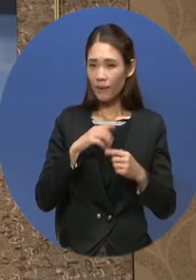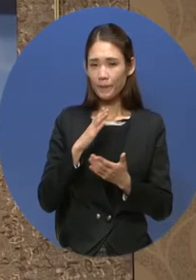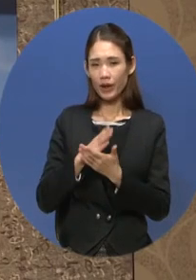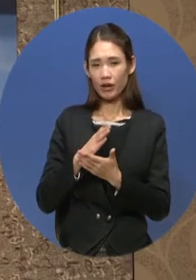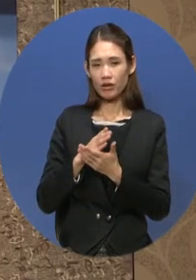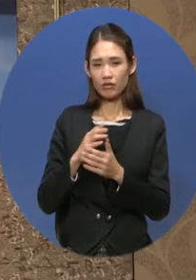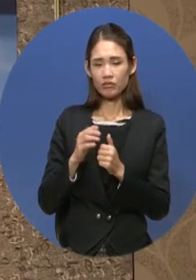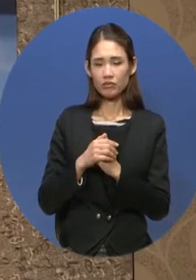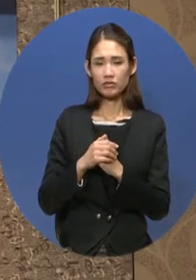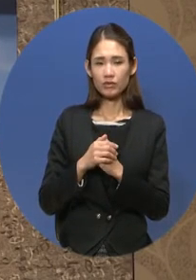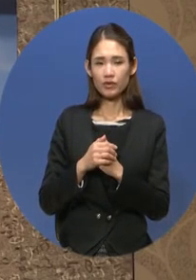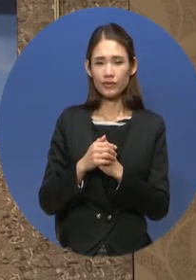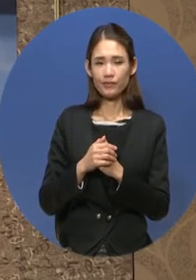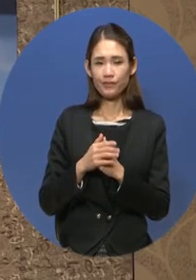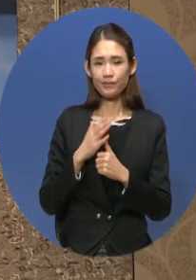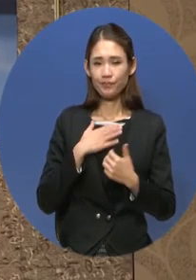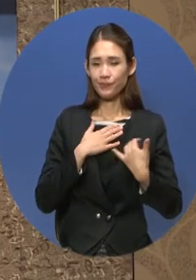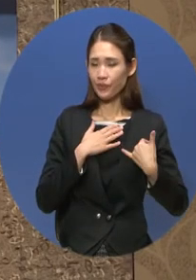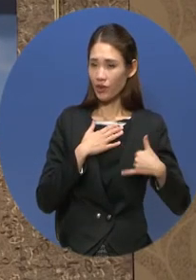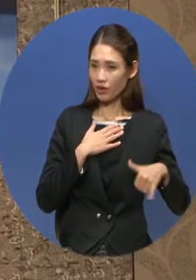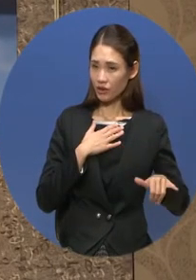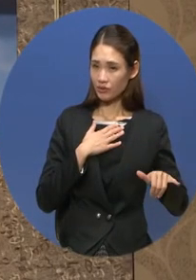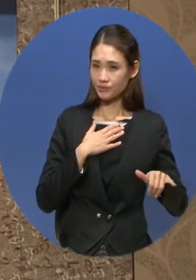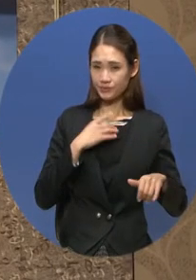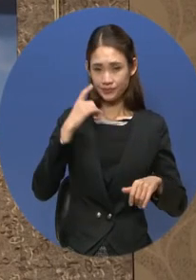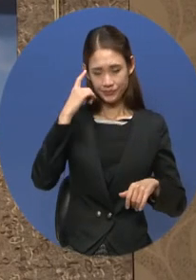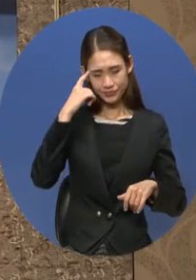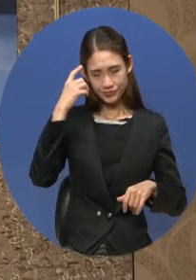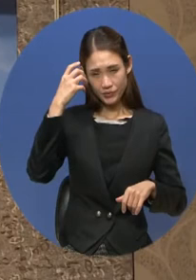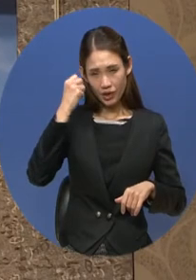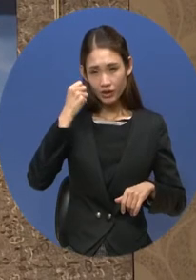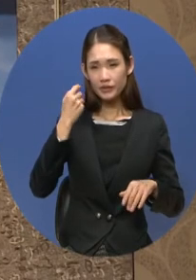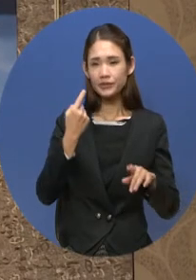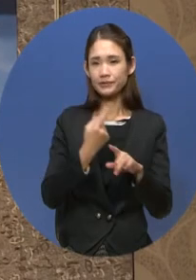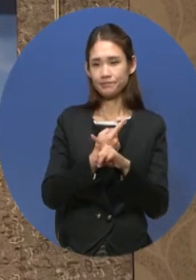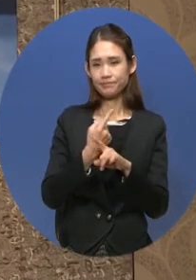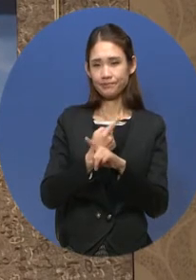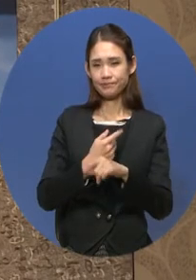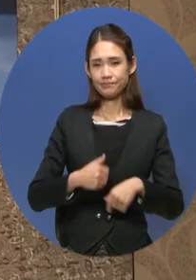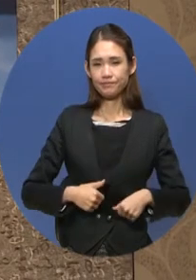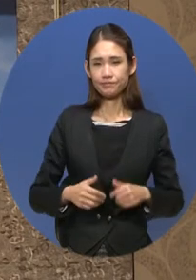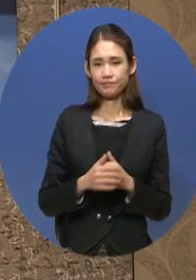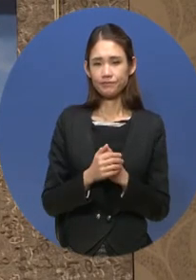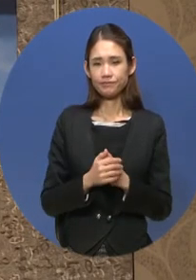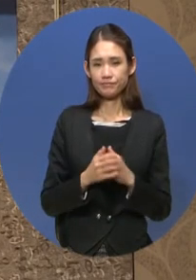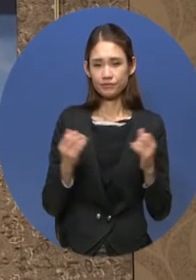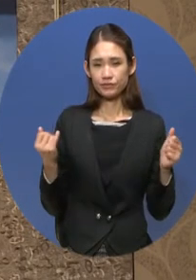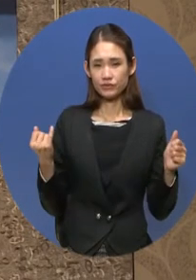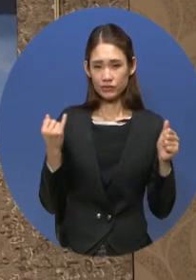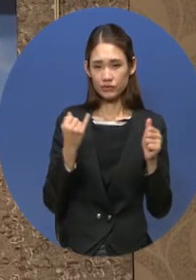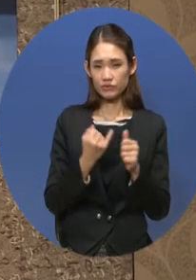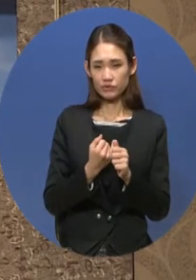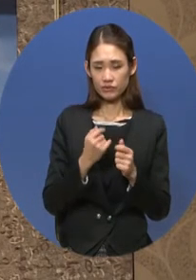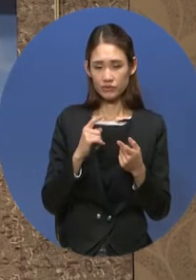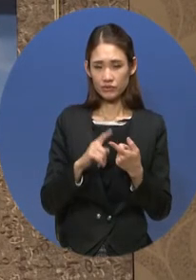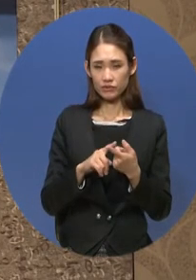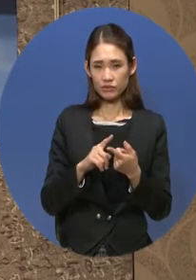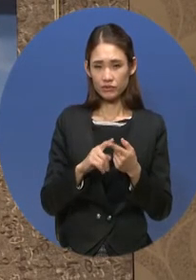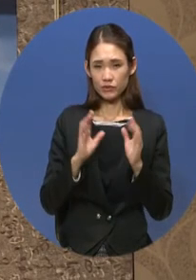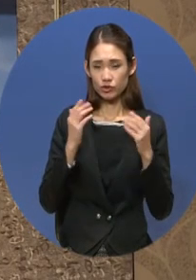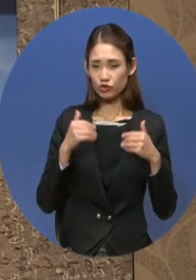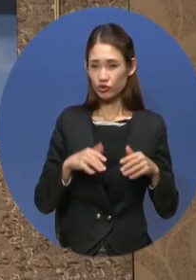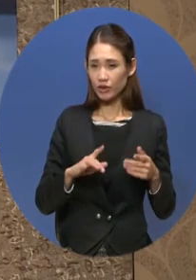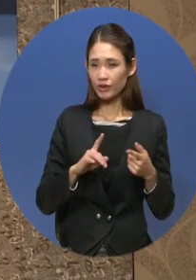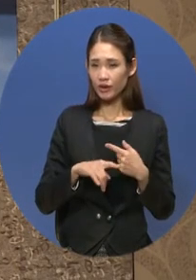한다라기보다 우리 자녀들의 그 인식 개선도 필요하다고 생각을 해요. 그래서 결혼에 대한 거, 출산에